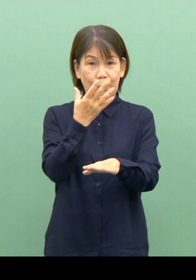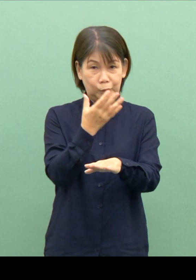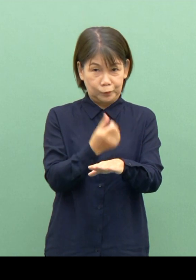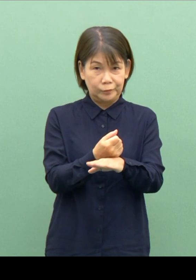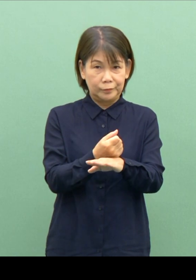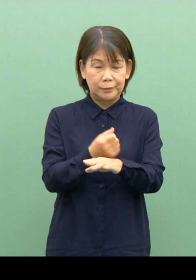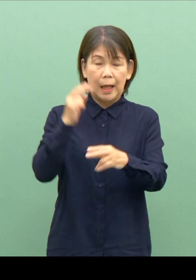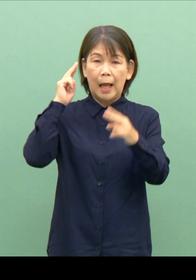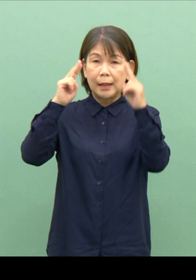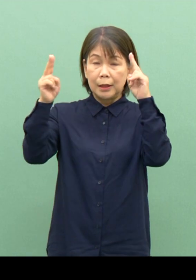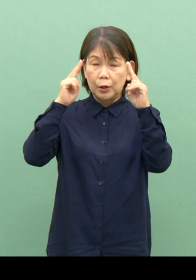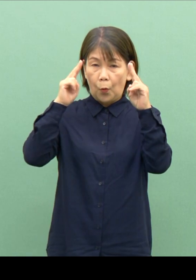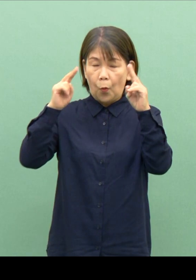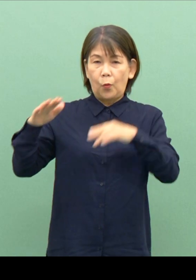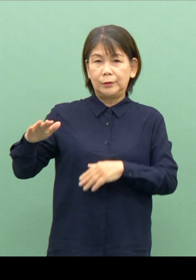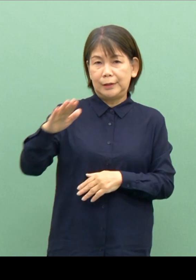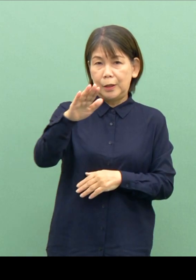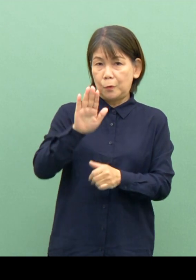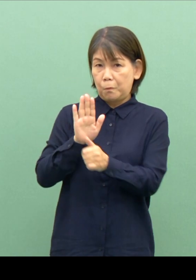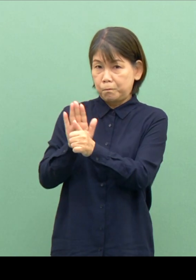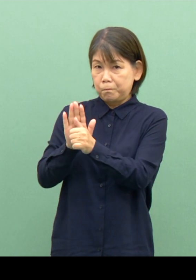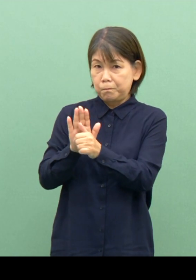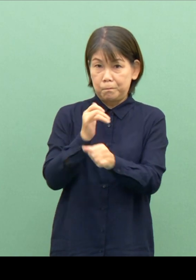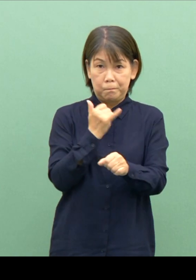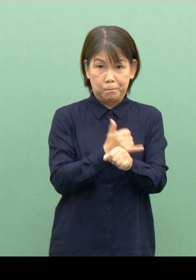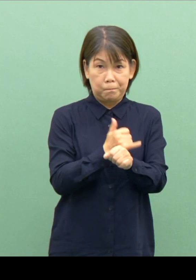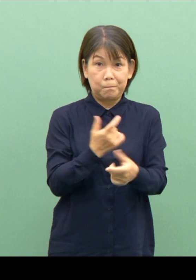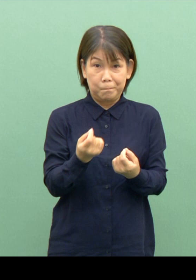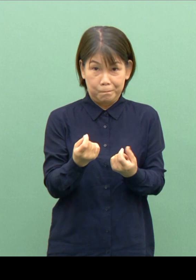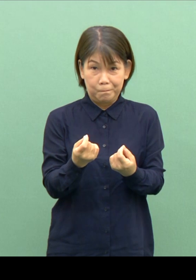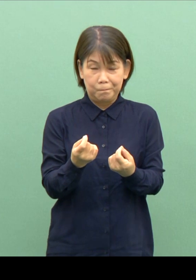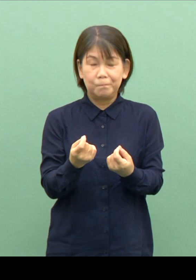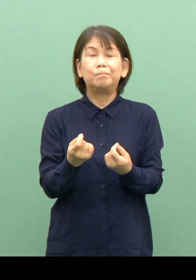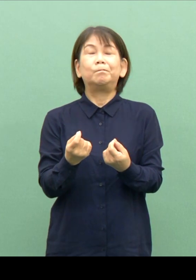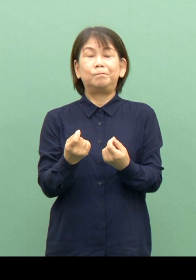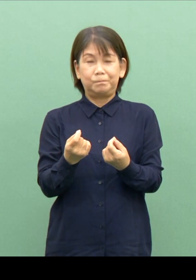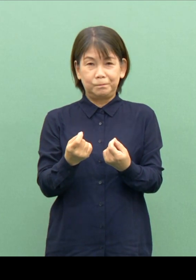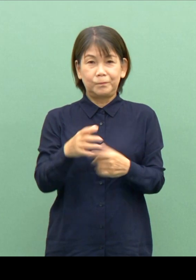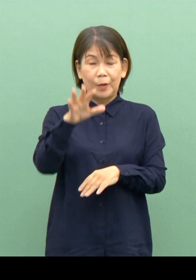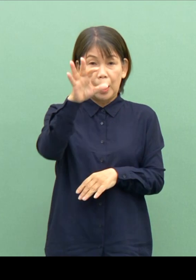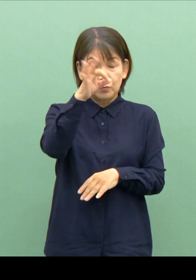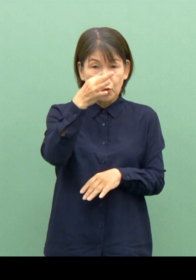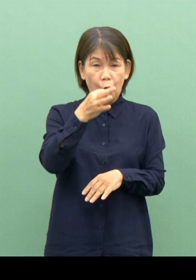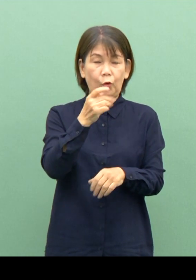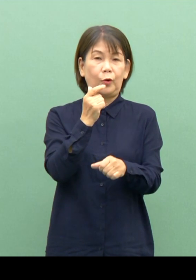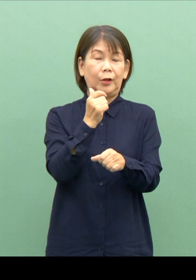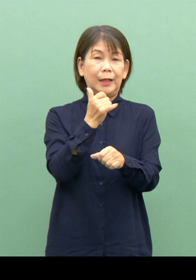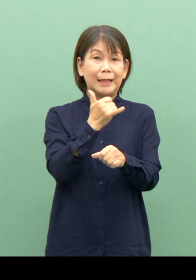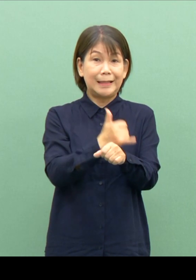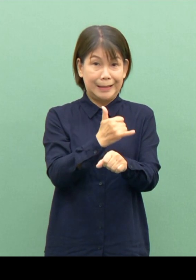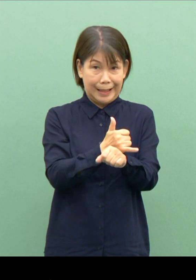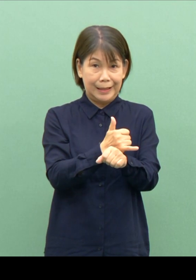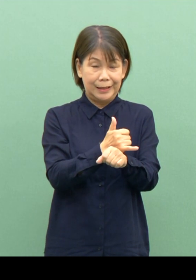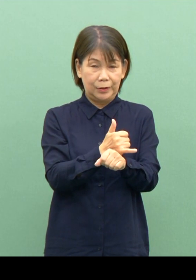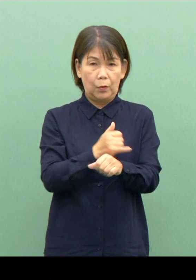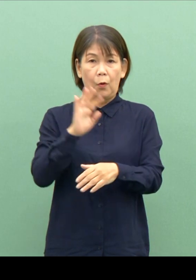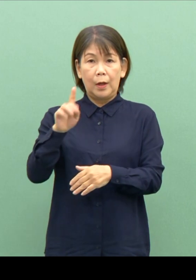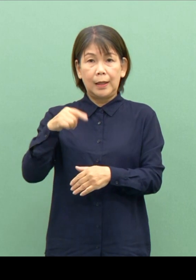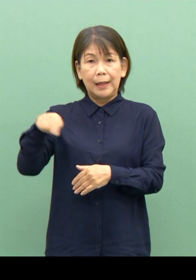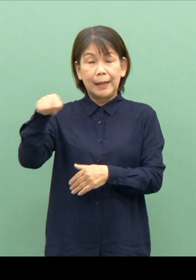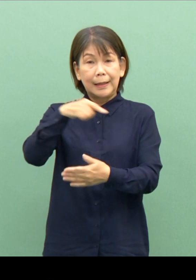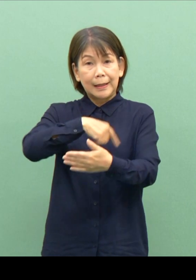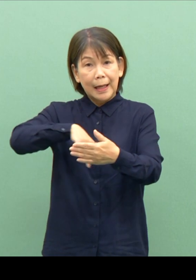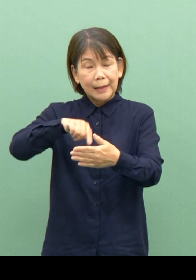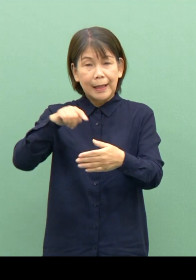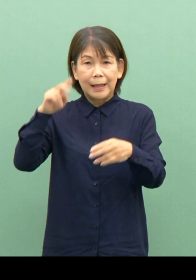押しする人材のことじゃな。 その通り。県ではプロフェッショナル人材と県内企業とのマッチングを行っ